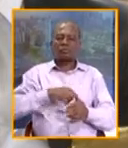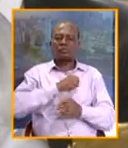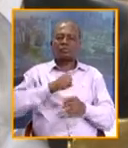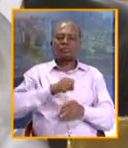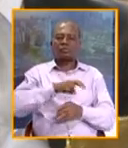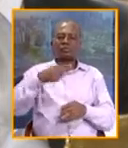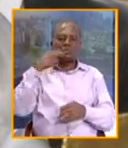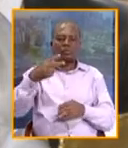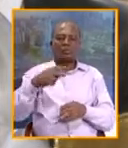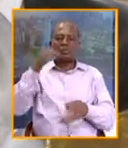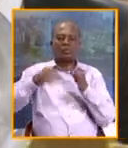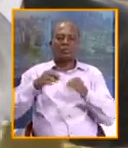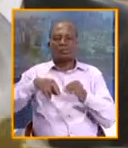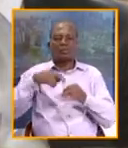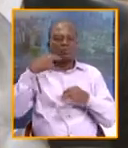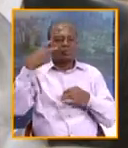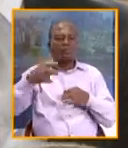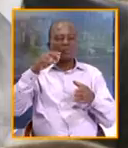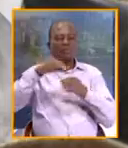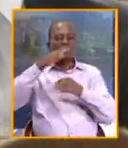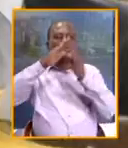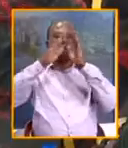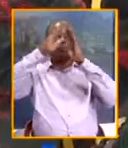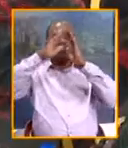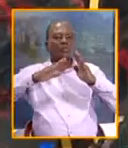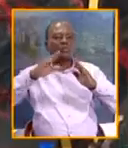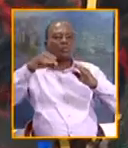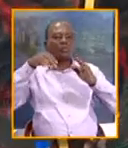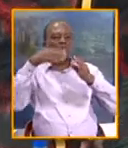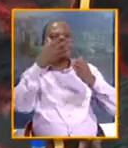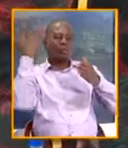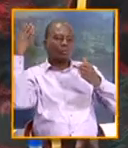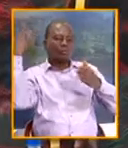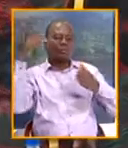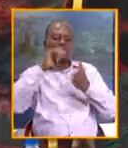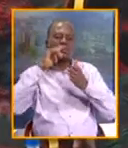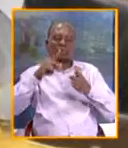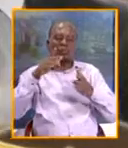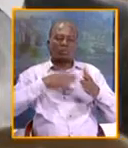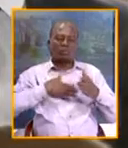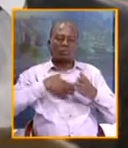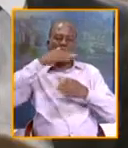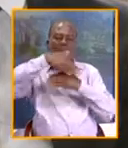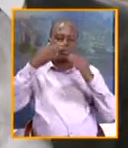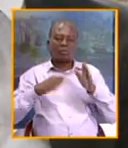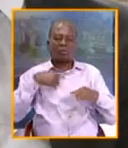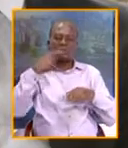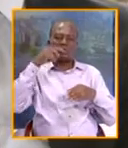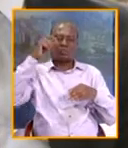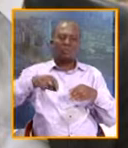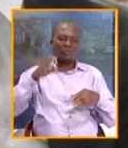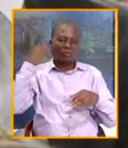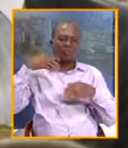vous aussi vous regardez ce bâtiment derrière ce sont mes bureaux qui devaient être